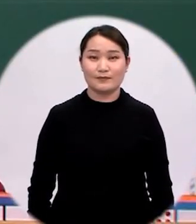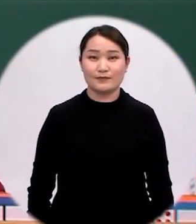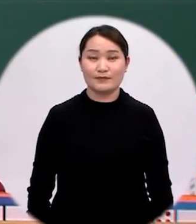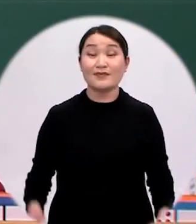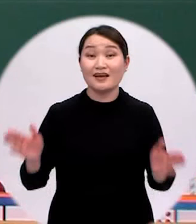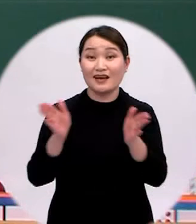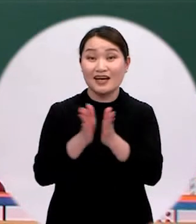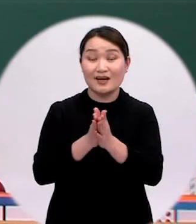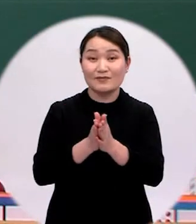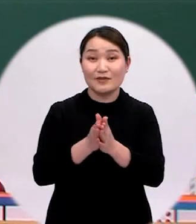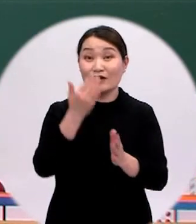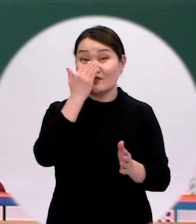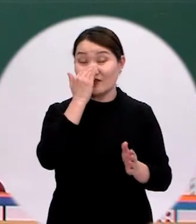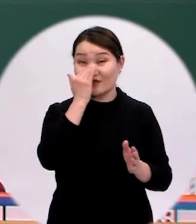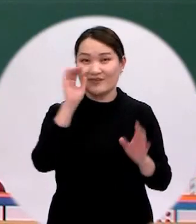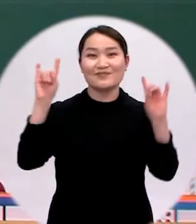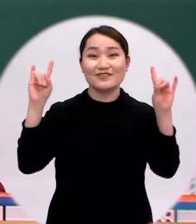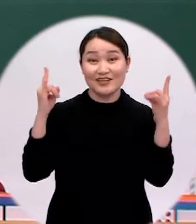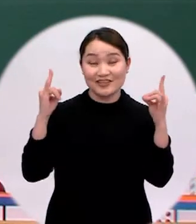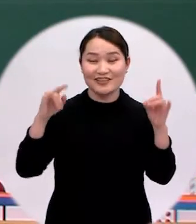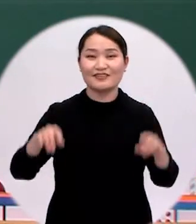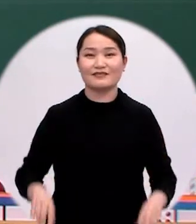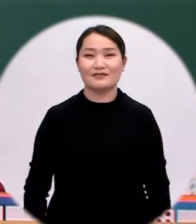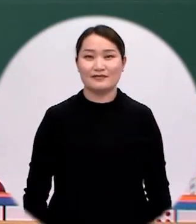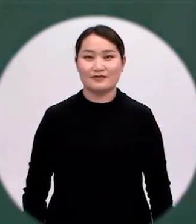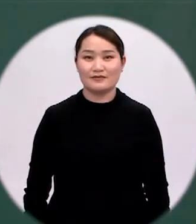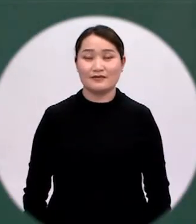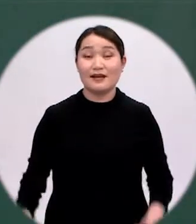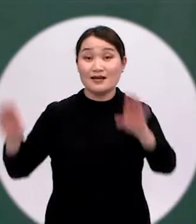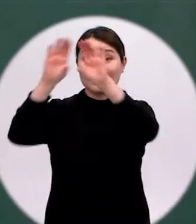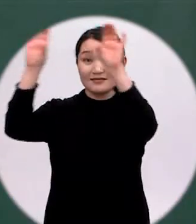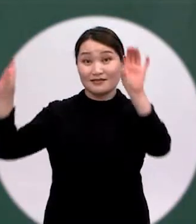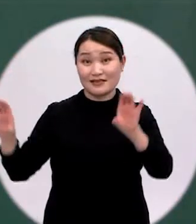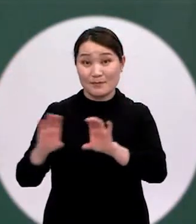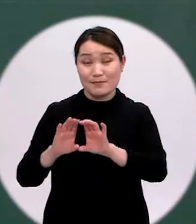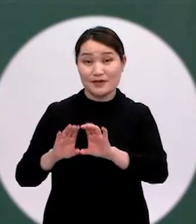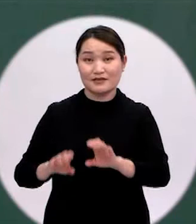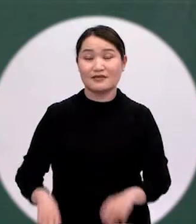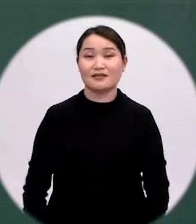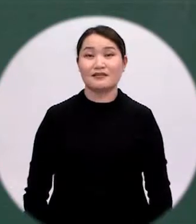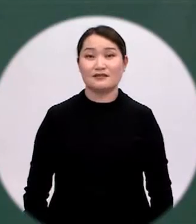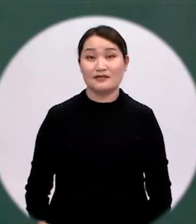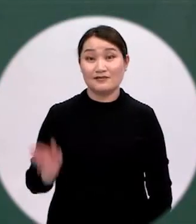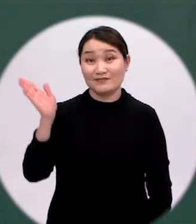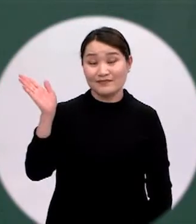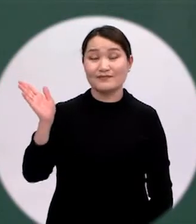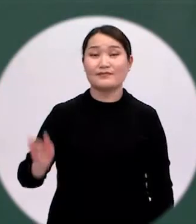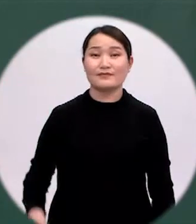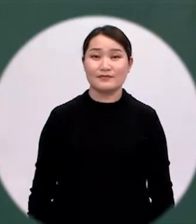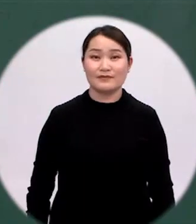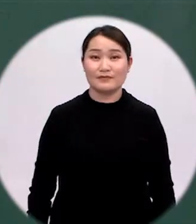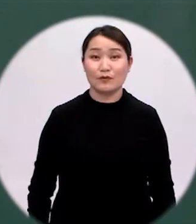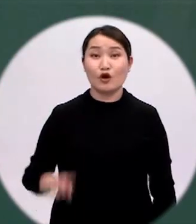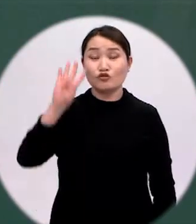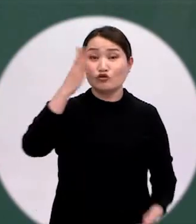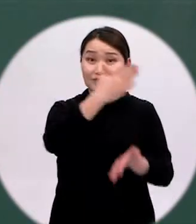нэгэн тоглоом тоглоё. Эвлүүлдэг тоглоом гэж ойлгож болно. Самбарт энэ хэсгийг дөрөв хуваасан байна.